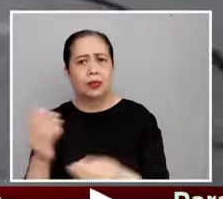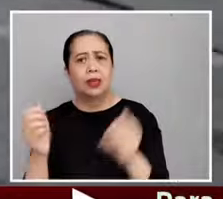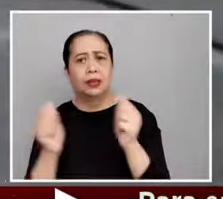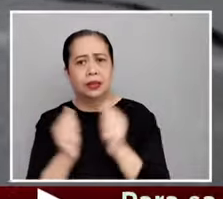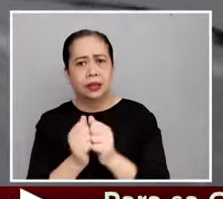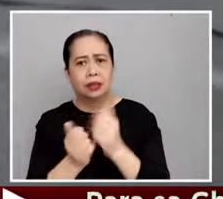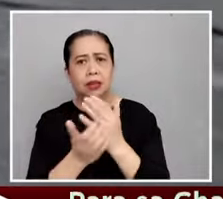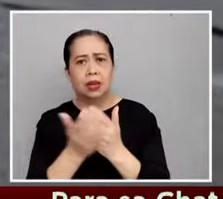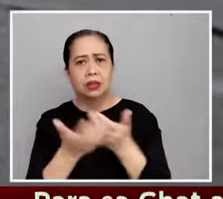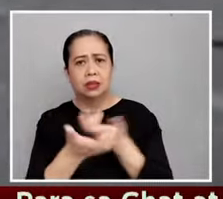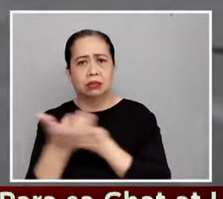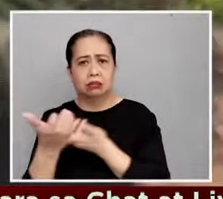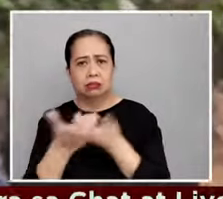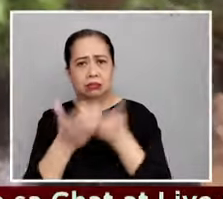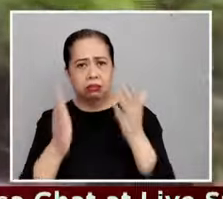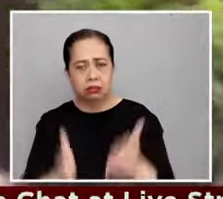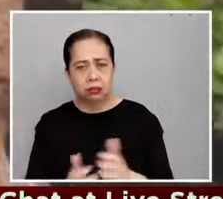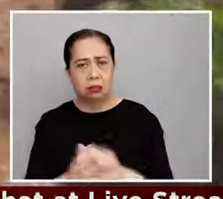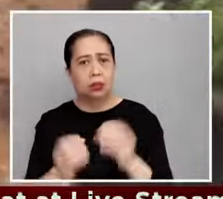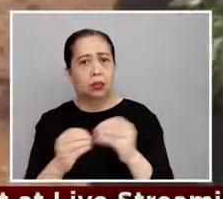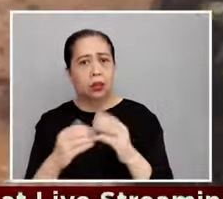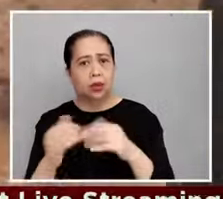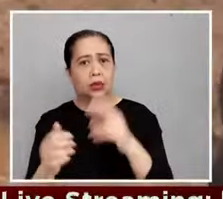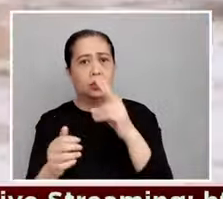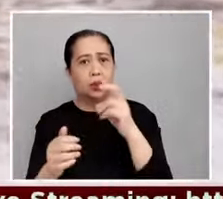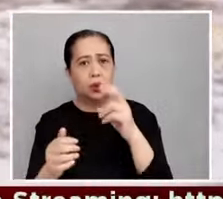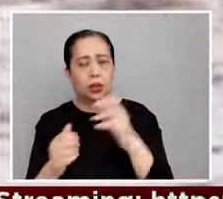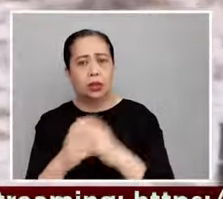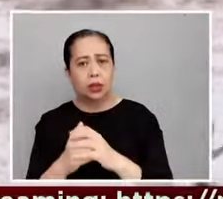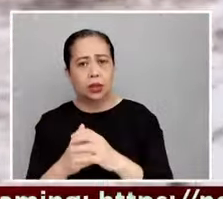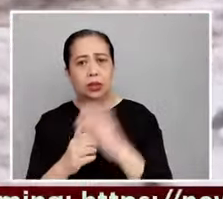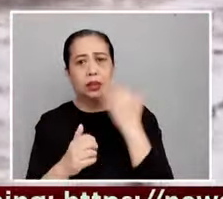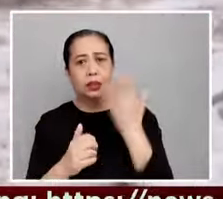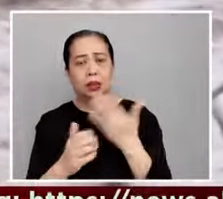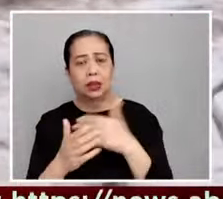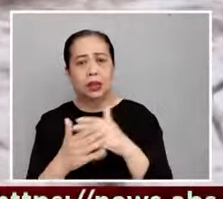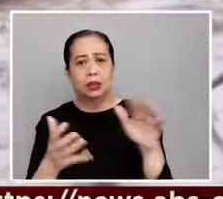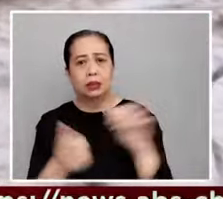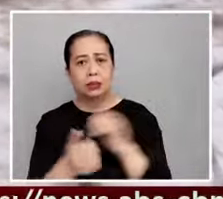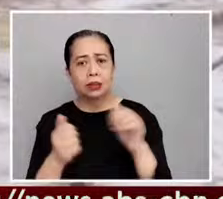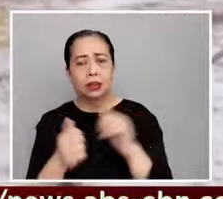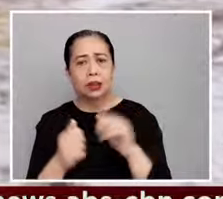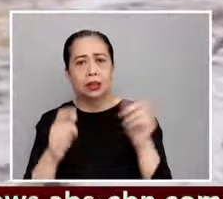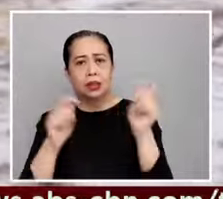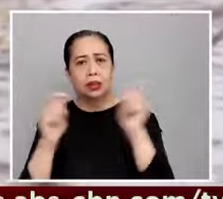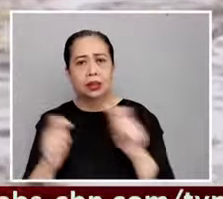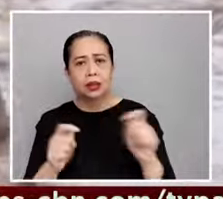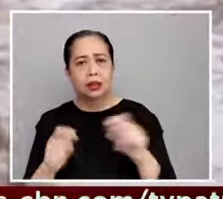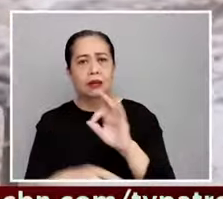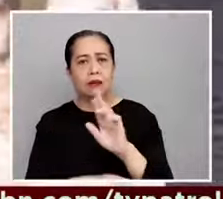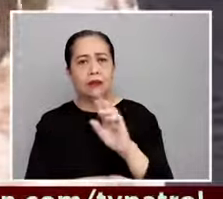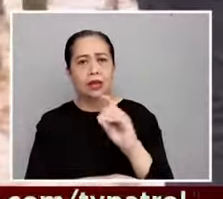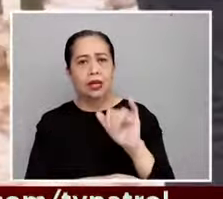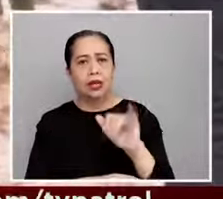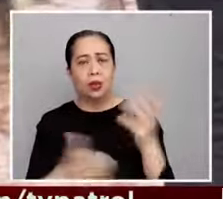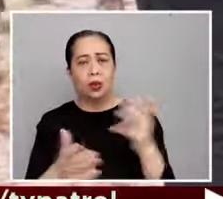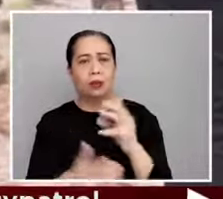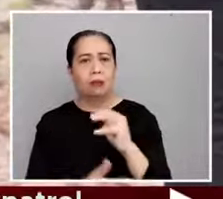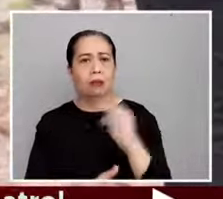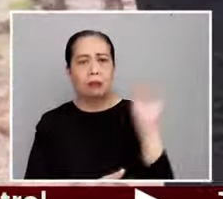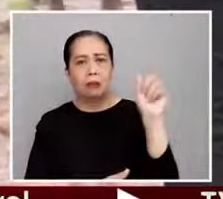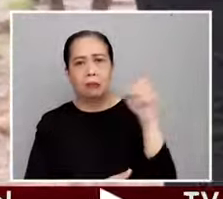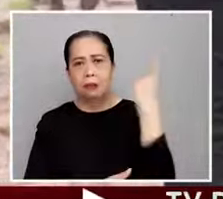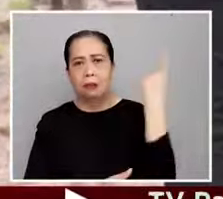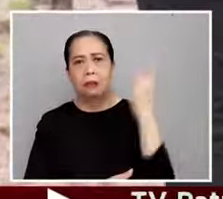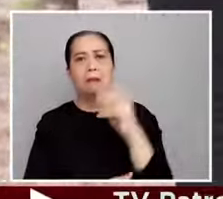ilang bumbero. Mahigit 200 naman ang nasawi sa pananalasa ng Tropical Storm Freddy sa Malawi. Karamihan ay